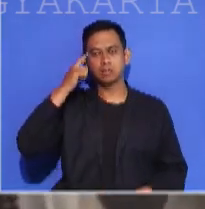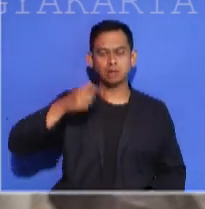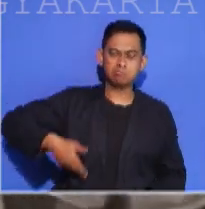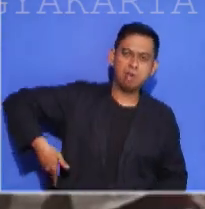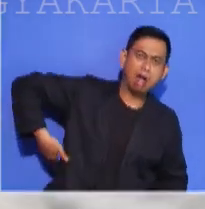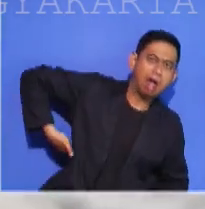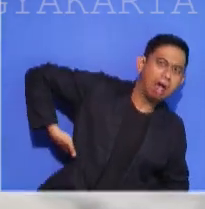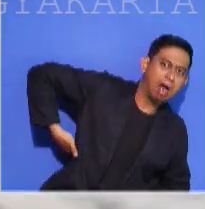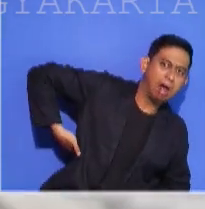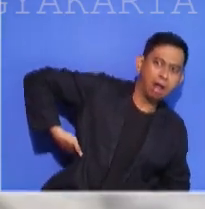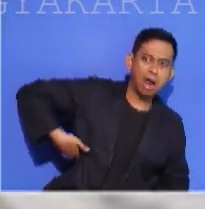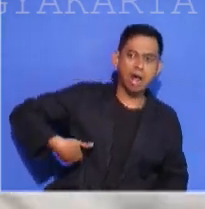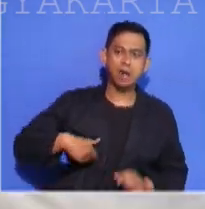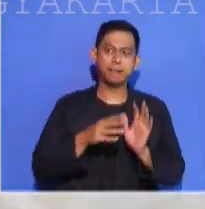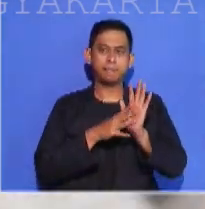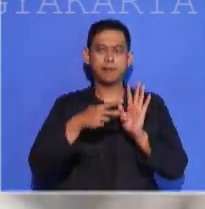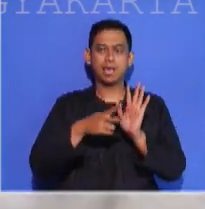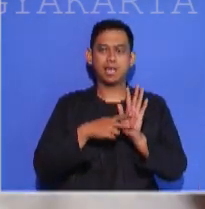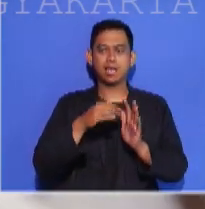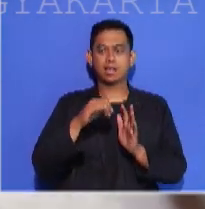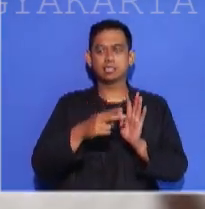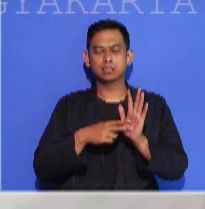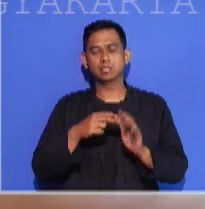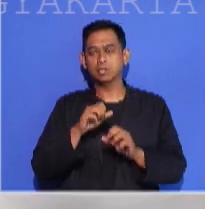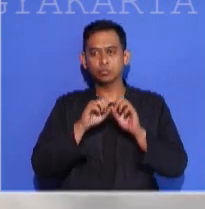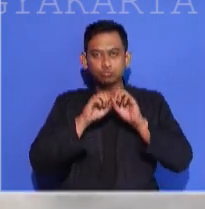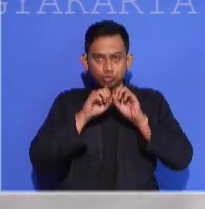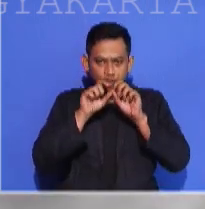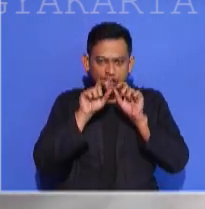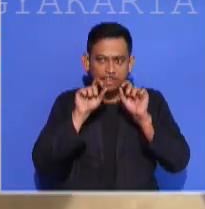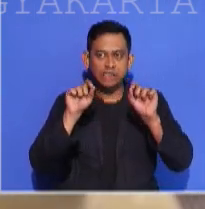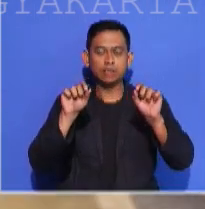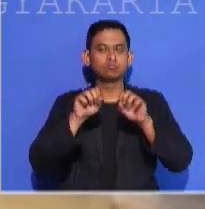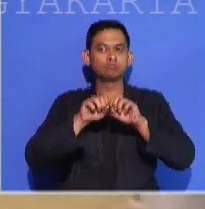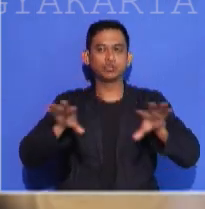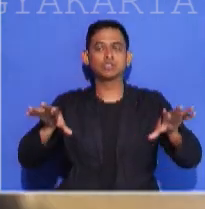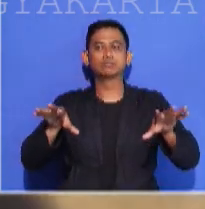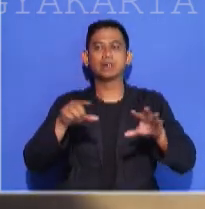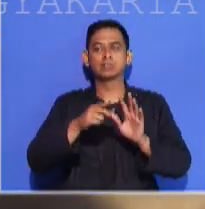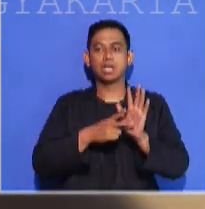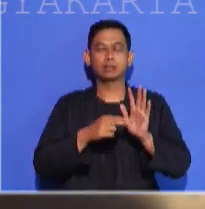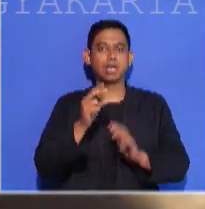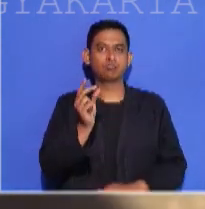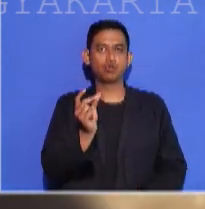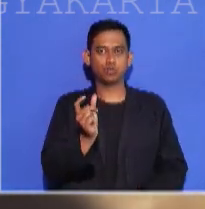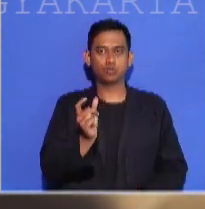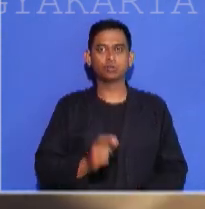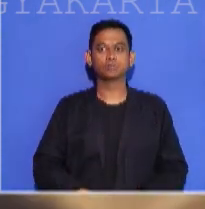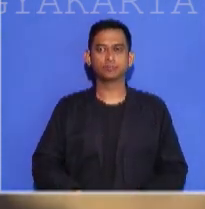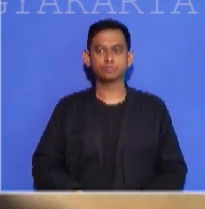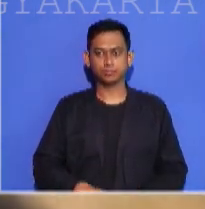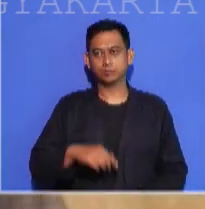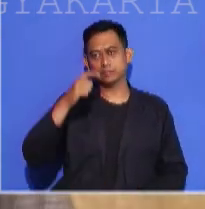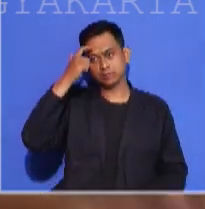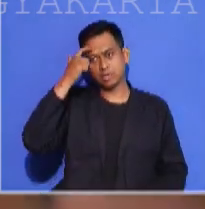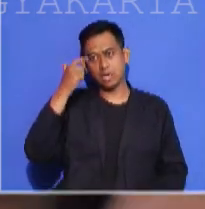meningen Penyakit ini dibicu organisme baik virus bakteri maupun jamur meningitis juga merupakan penyakit endemik di